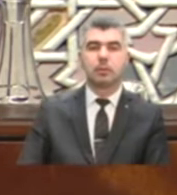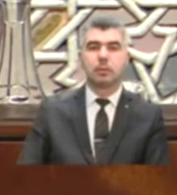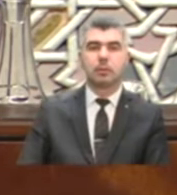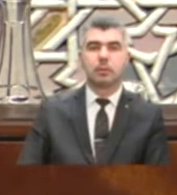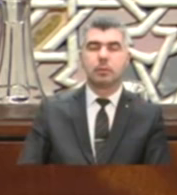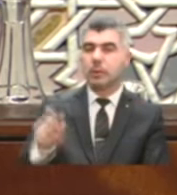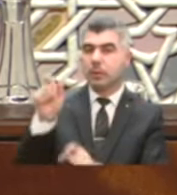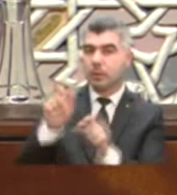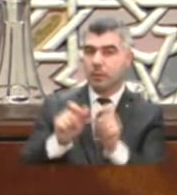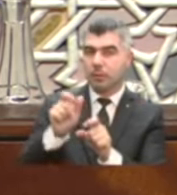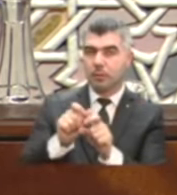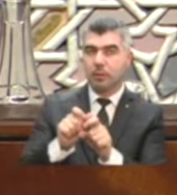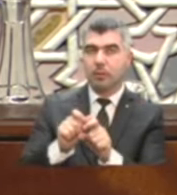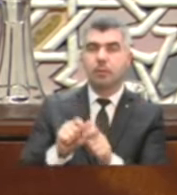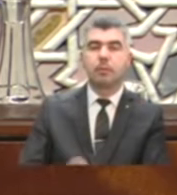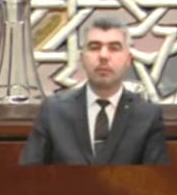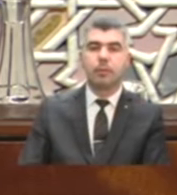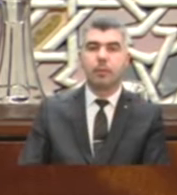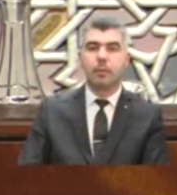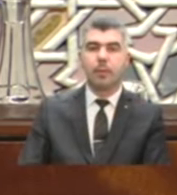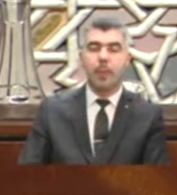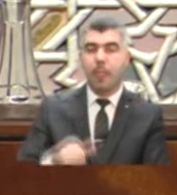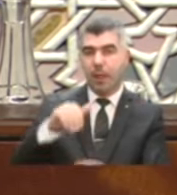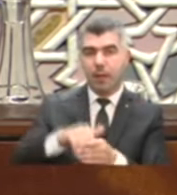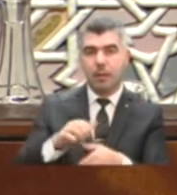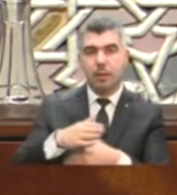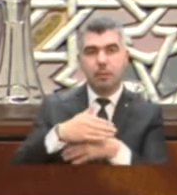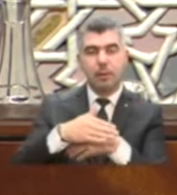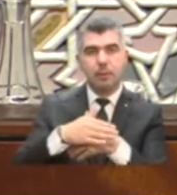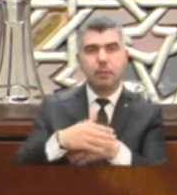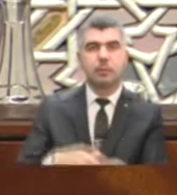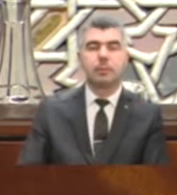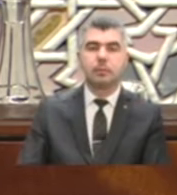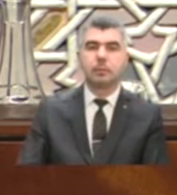النواب المحترمين من فريق التجمع الوطني الاحرار.